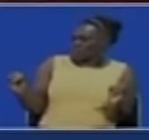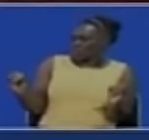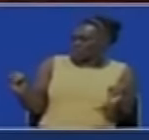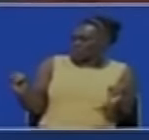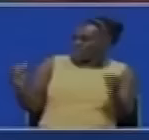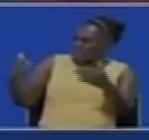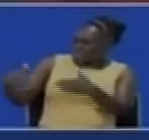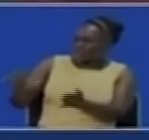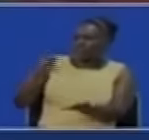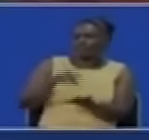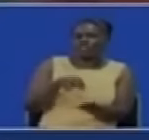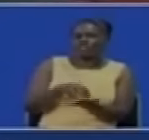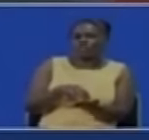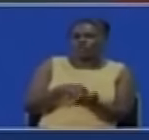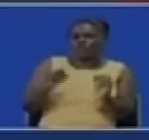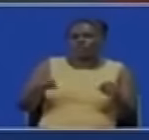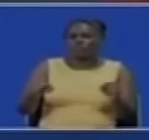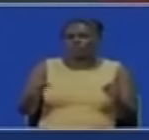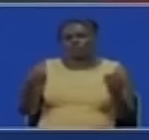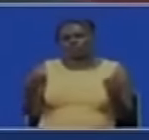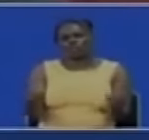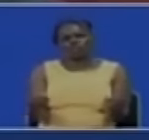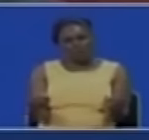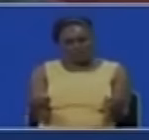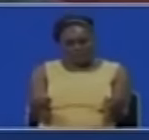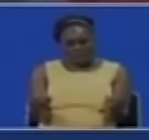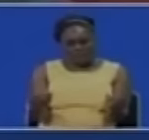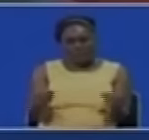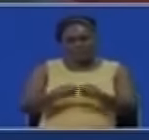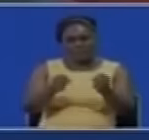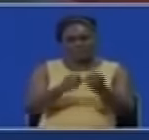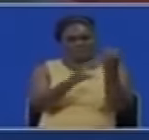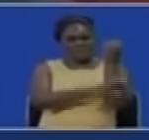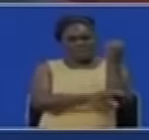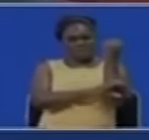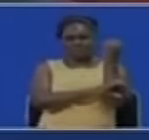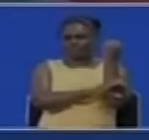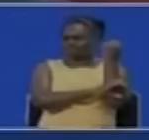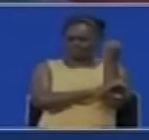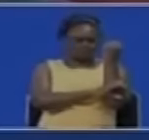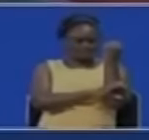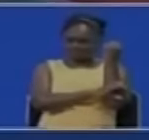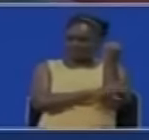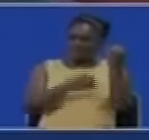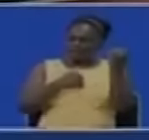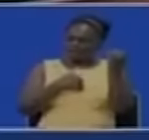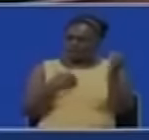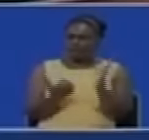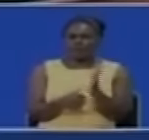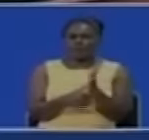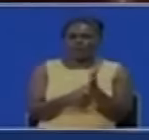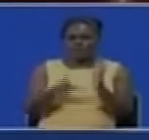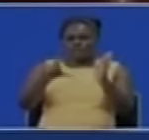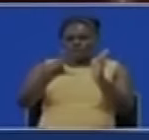away from situations in which that can actually destroy our country. And that is where we are having difficulties.